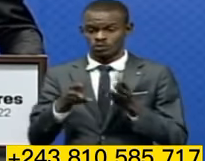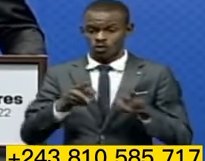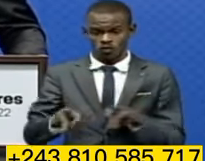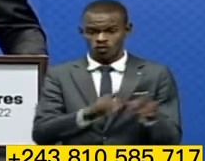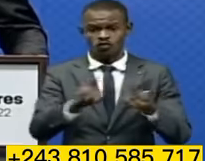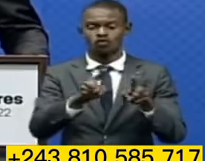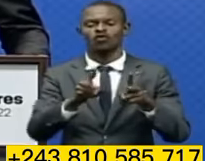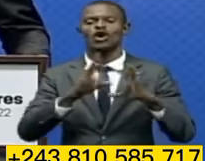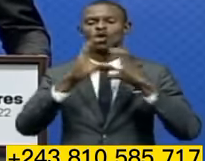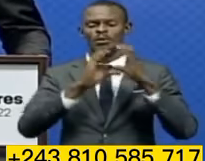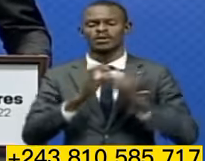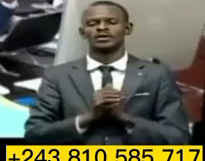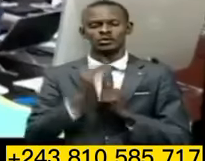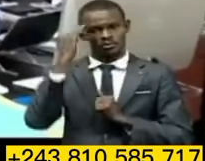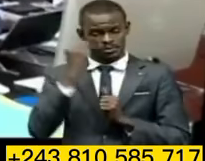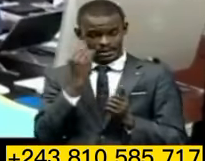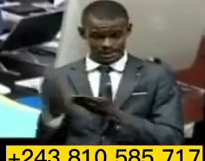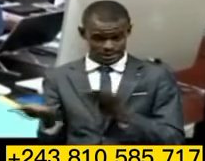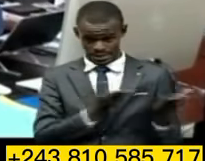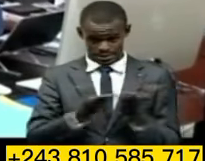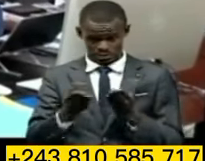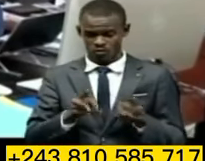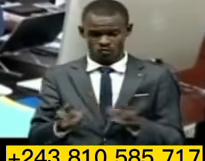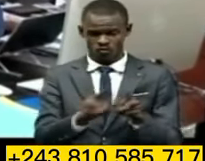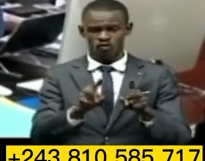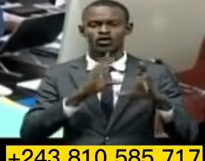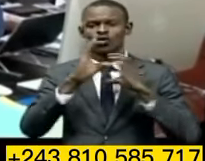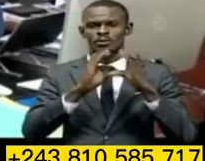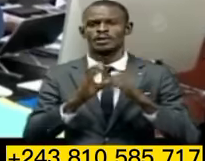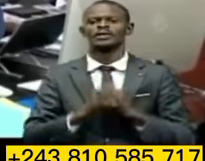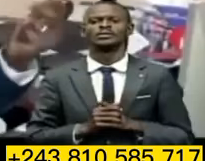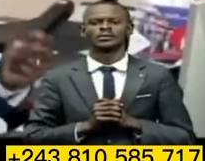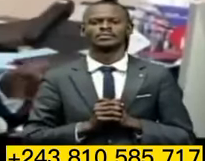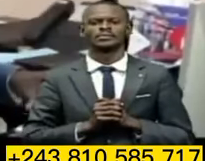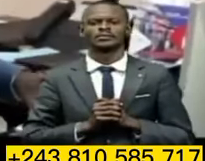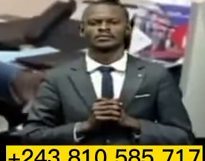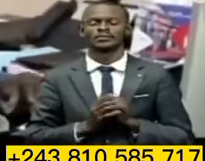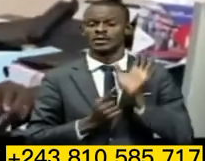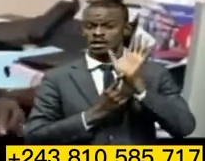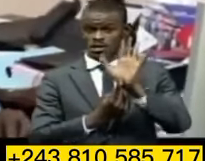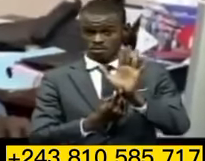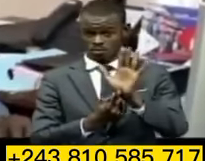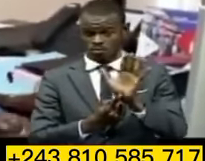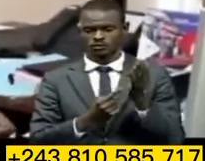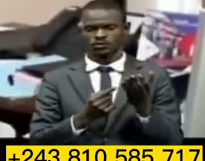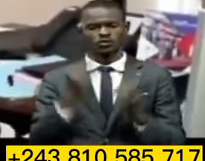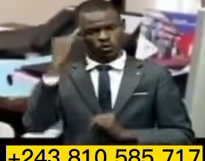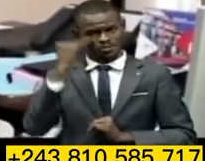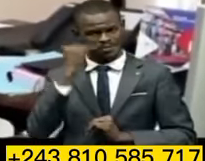désenclavements. Le ministre des Transports, Voies des communications et des désenclavements a présenté au Conseil deux